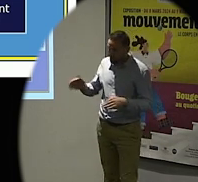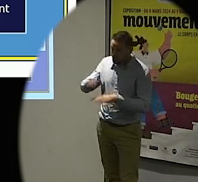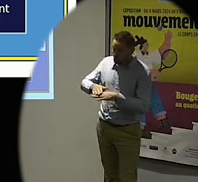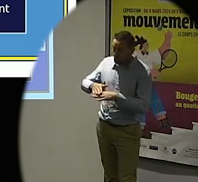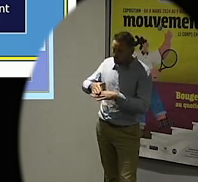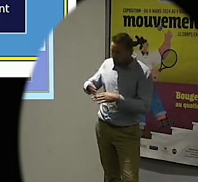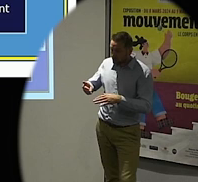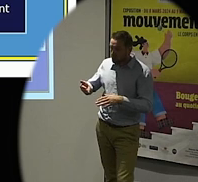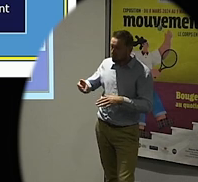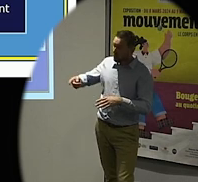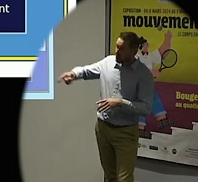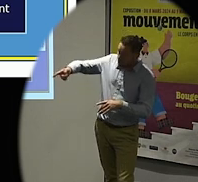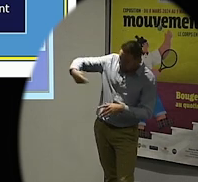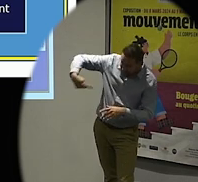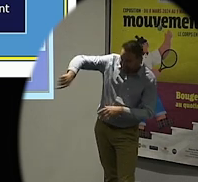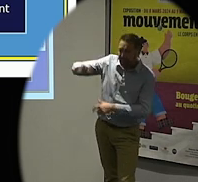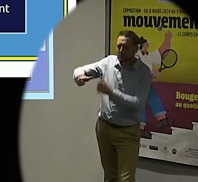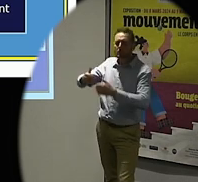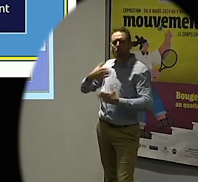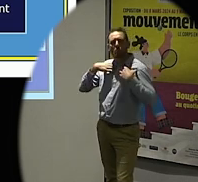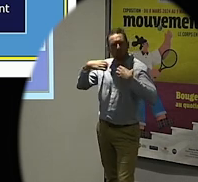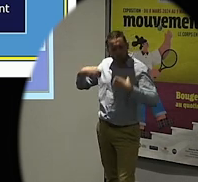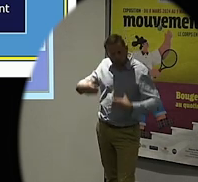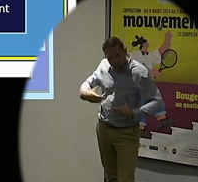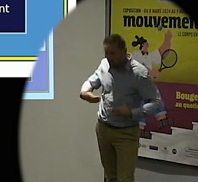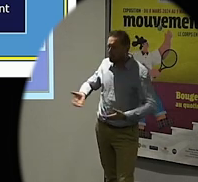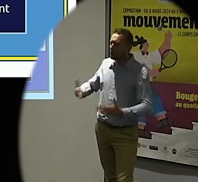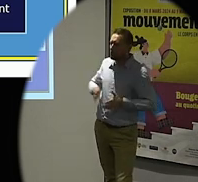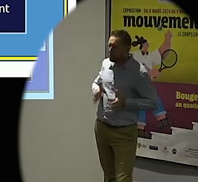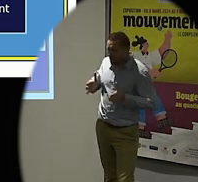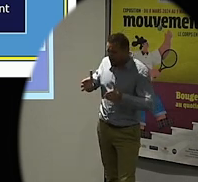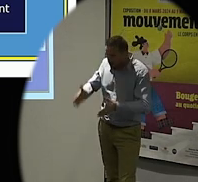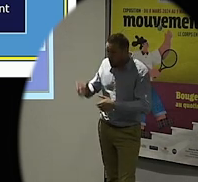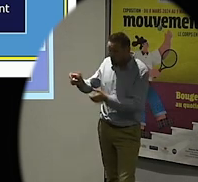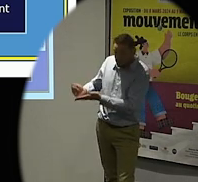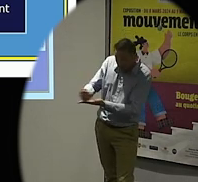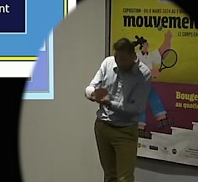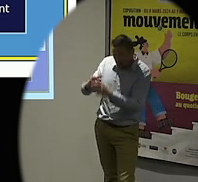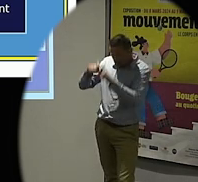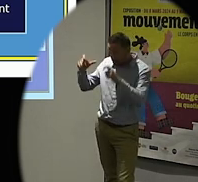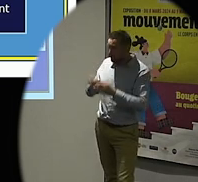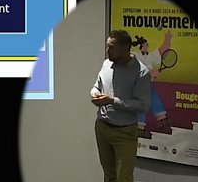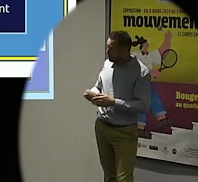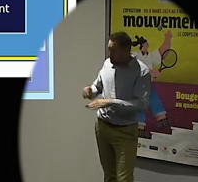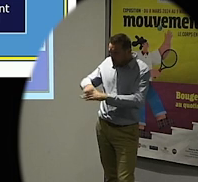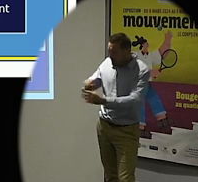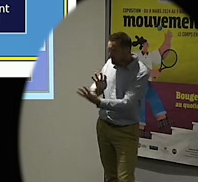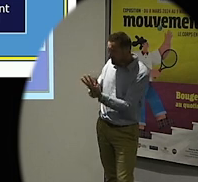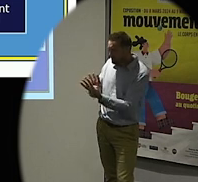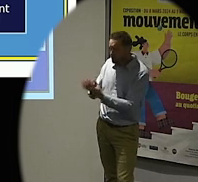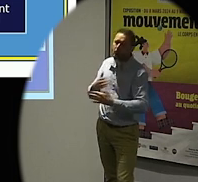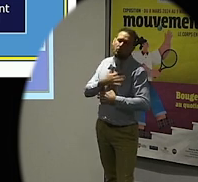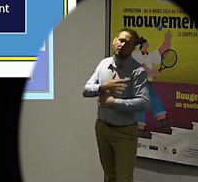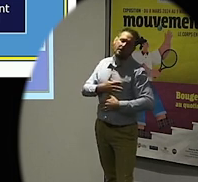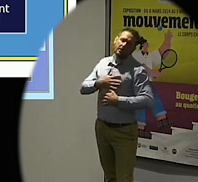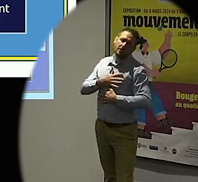toutes les personnes adhérentes, bénévoles, salariées des ateliers cordage, en fait, prennent plaisir à se retrouver. C'est vraiment cette notion de plaisir qui